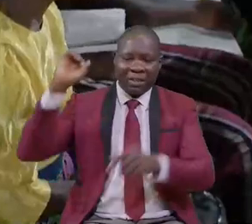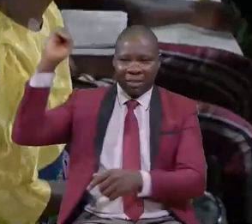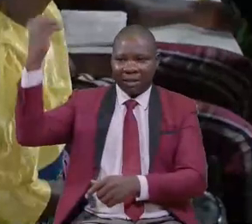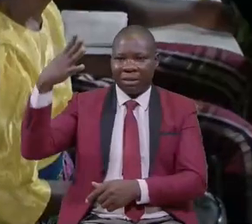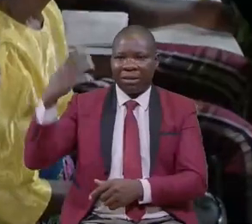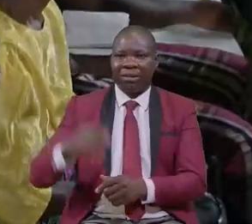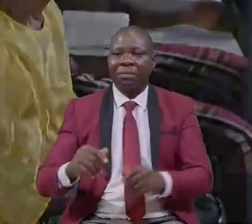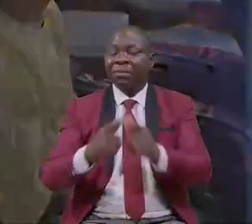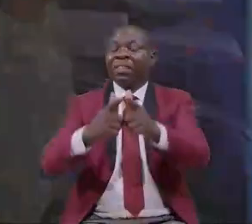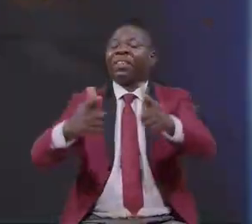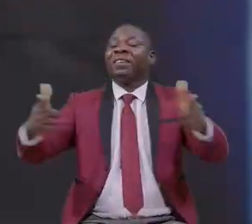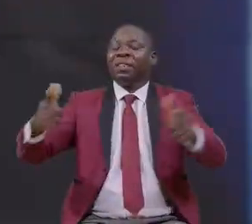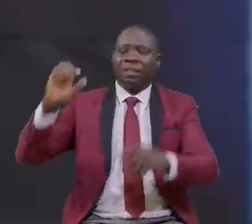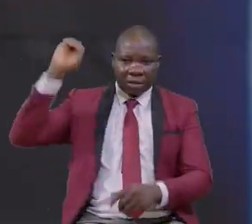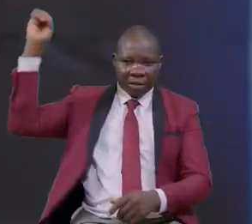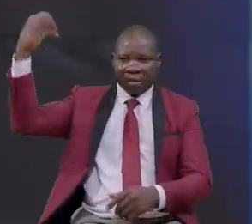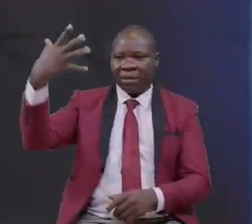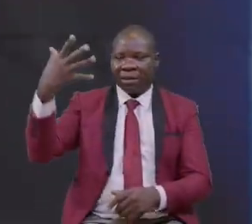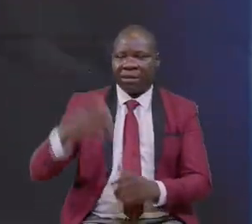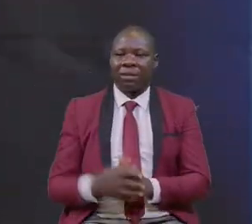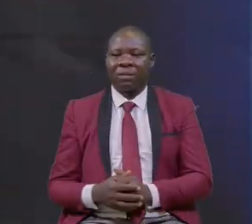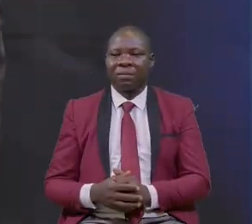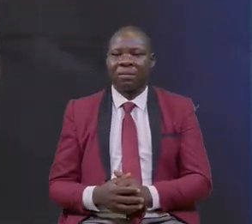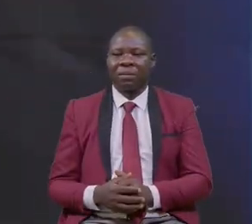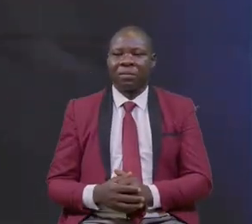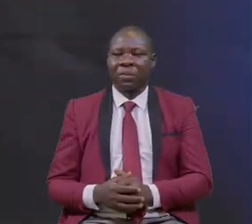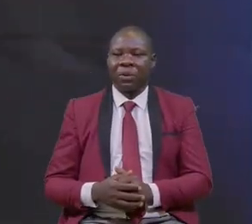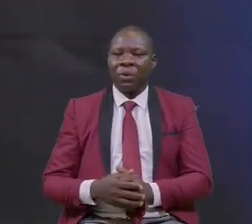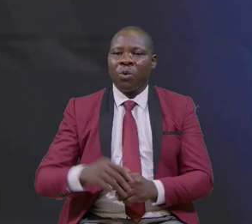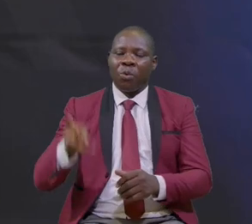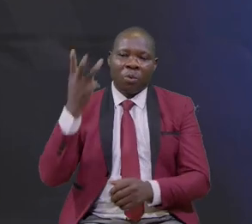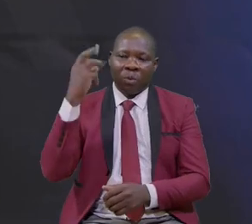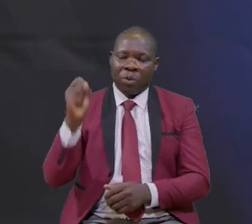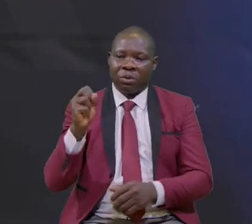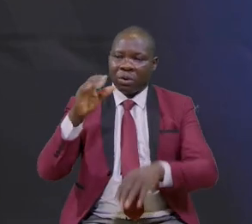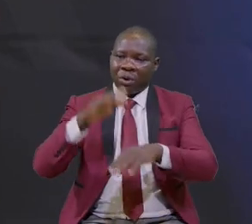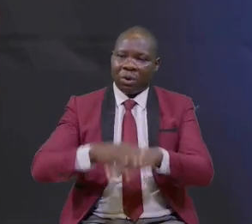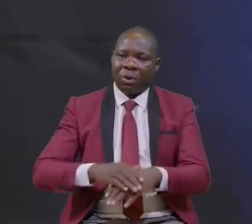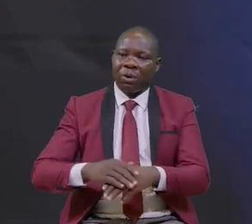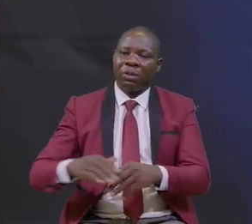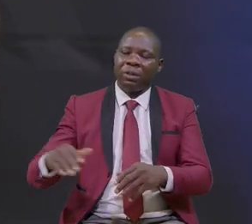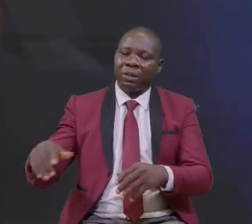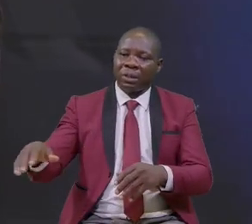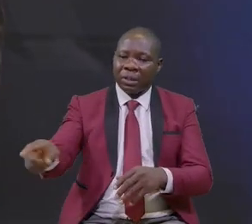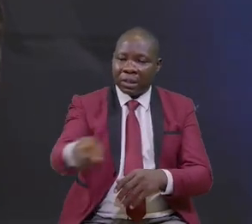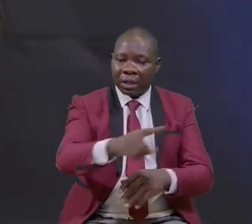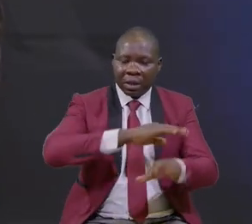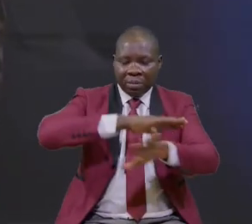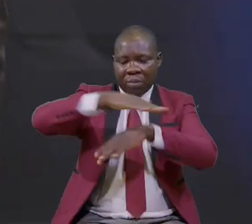grâce une grande grâce reposit sur eux